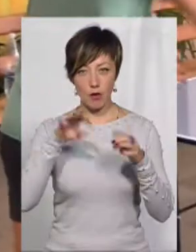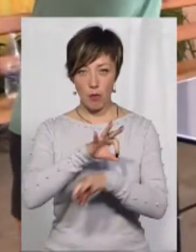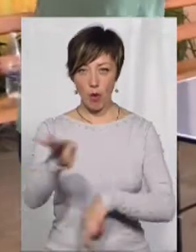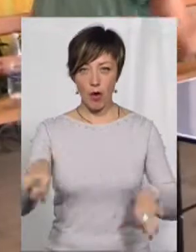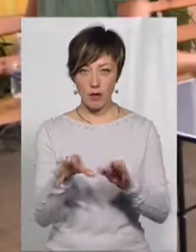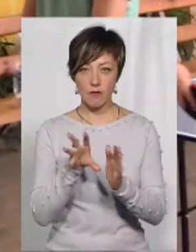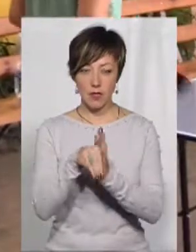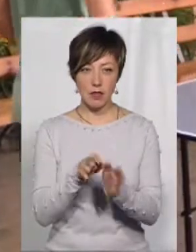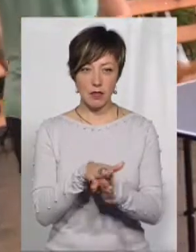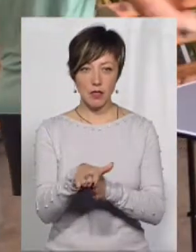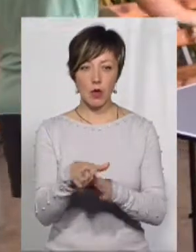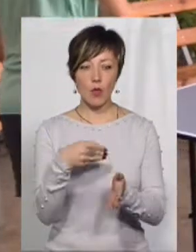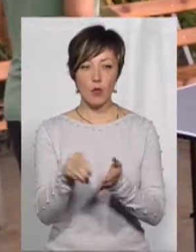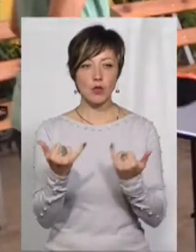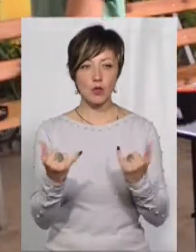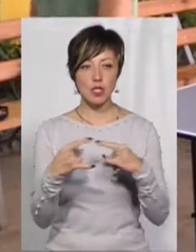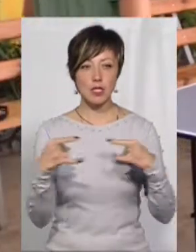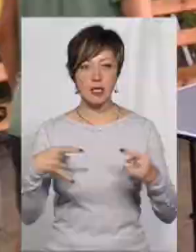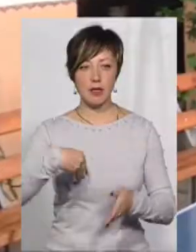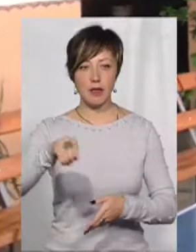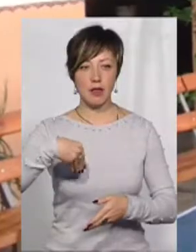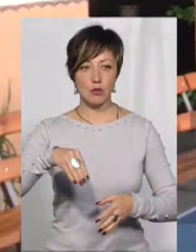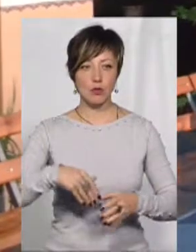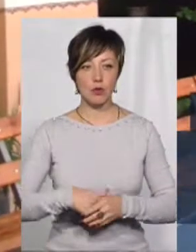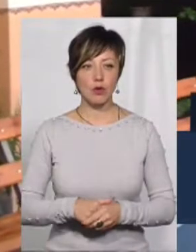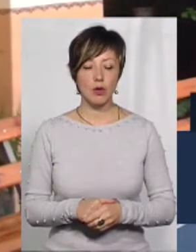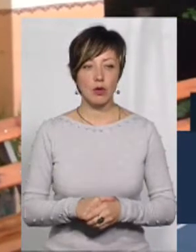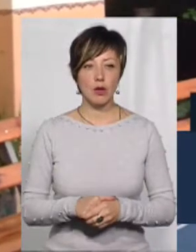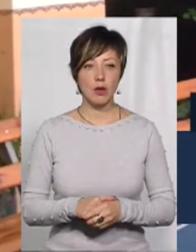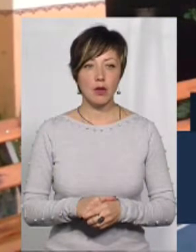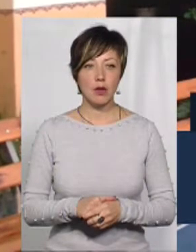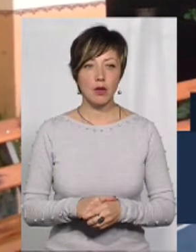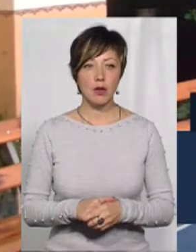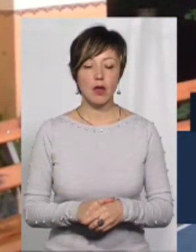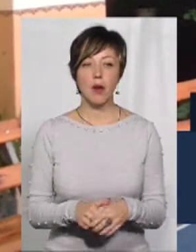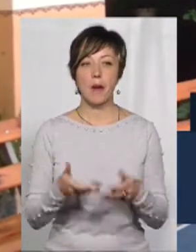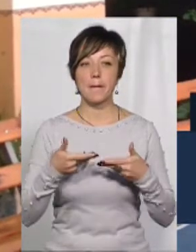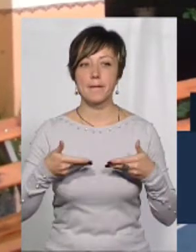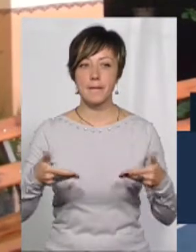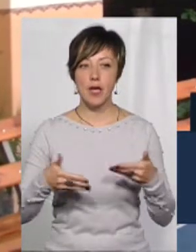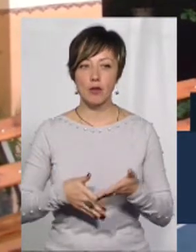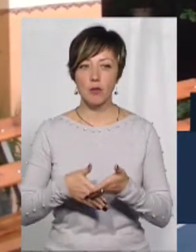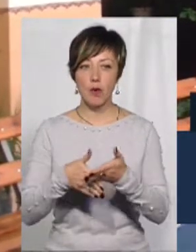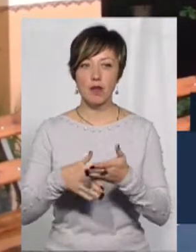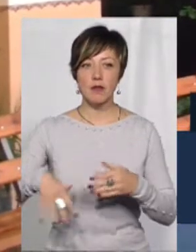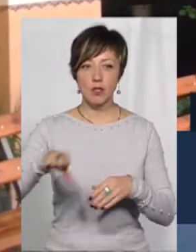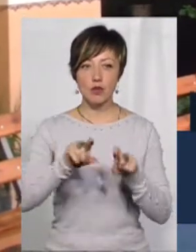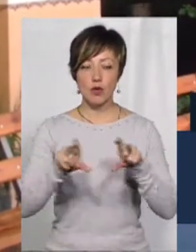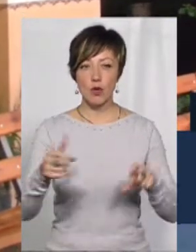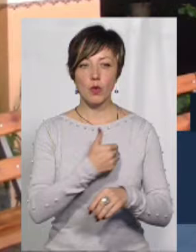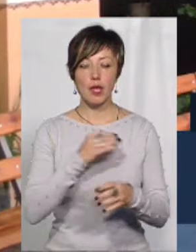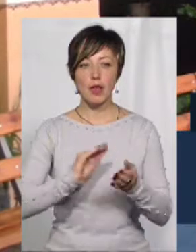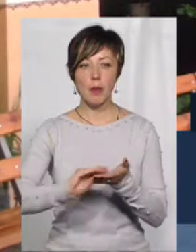який втілили. Купили сучасний стіл для гри в настільний теніс. Нам допомагали всі. Ми всією школою хотіли написати цей